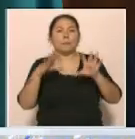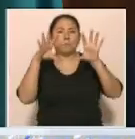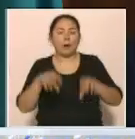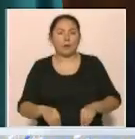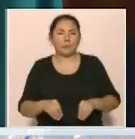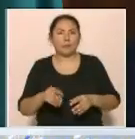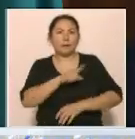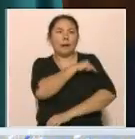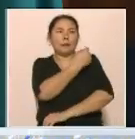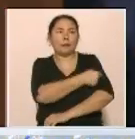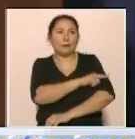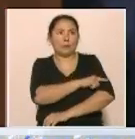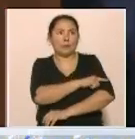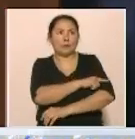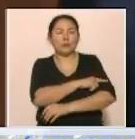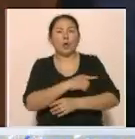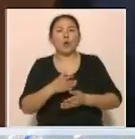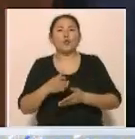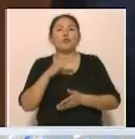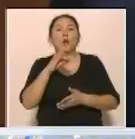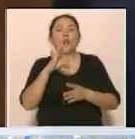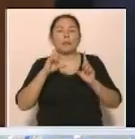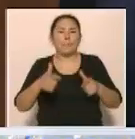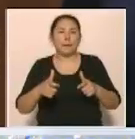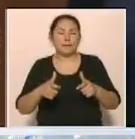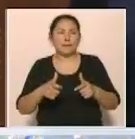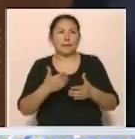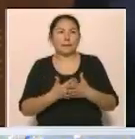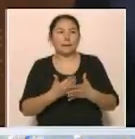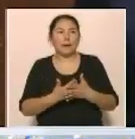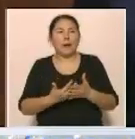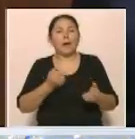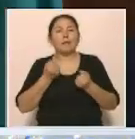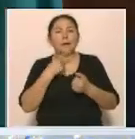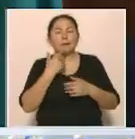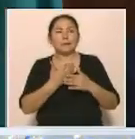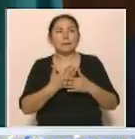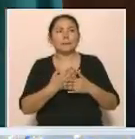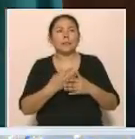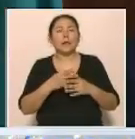да дәрігерлердің жолдамасымен келген науқастар. Оған қатысты енді алаяқтық